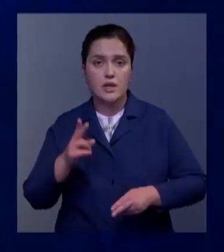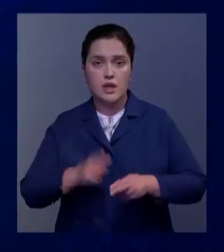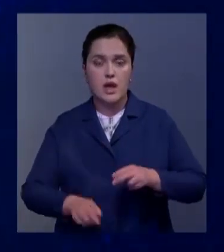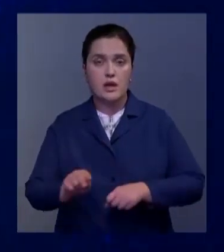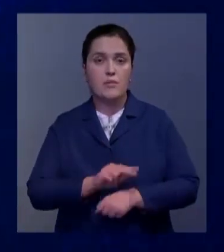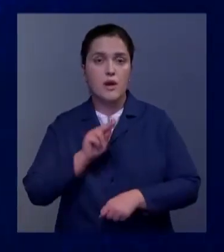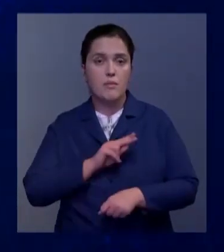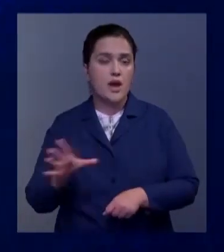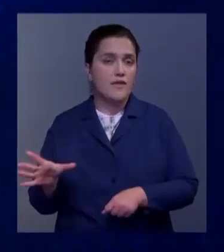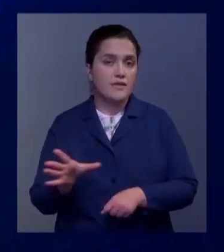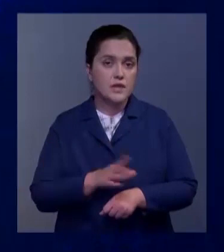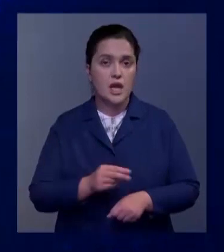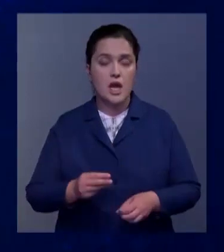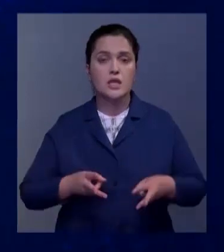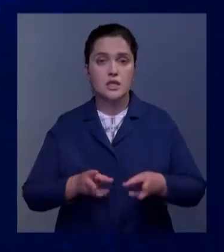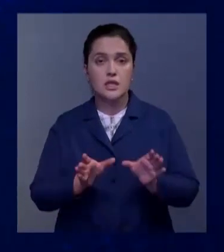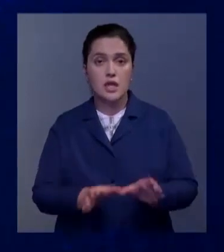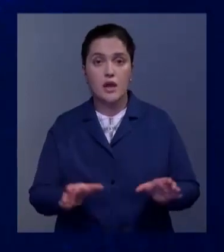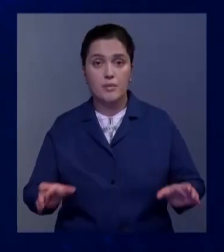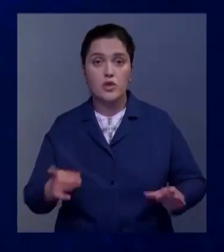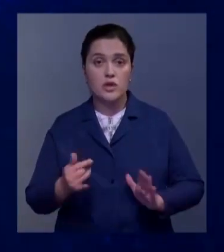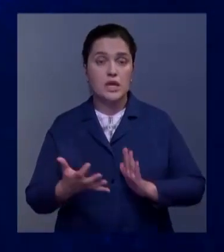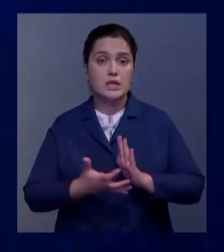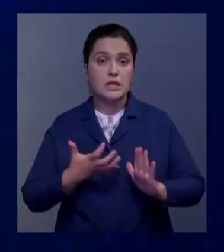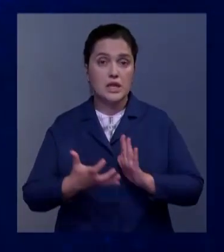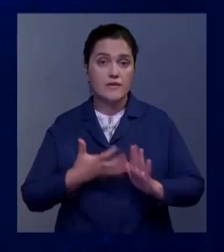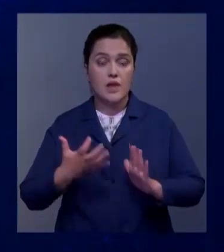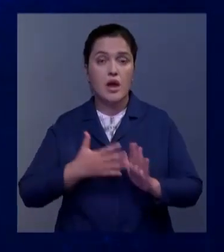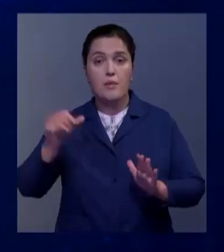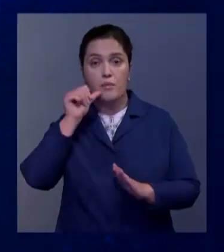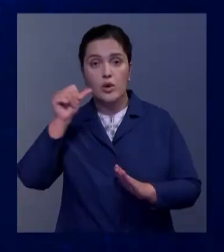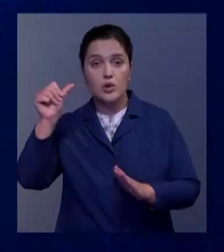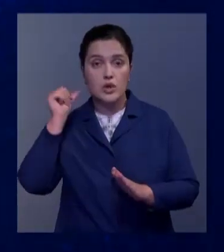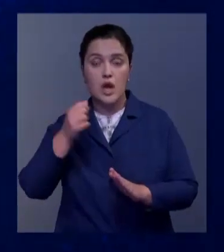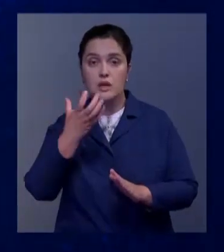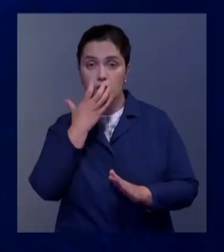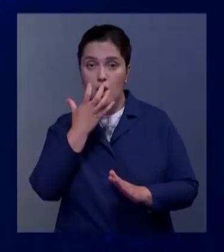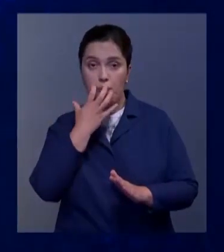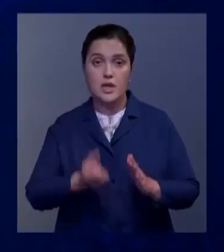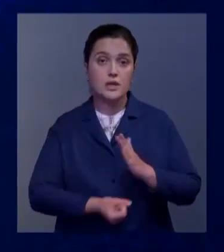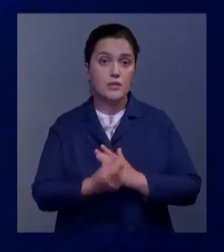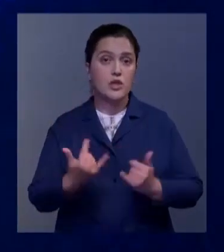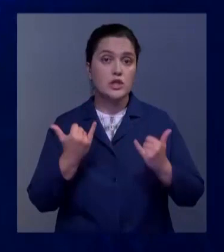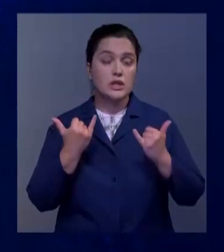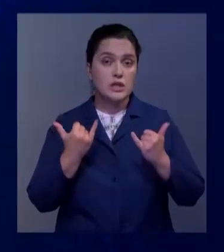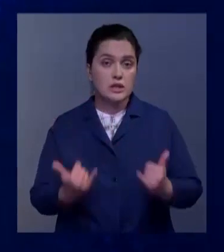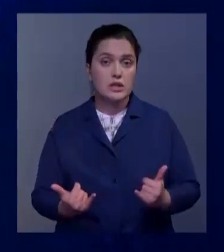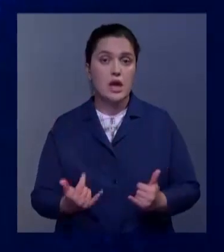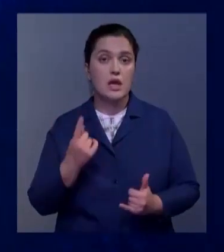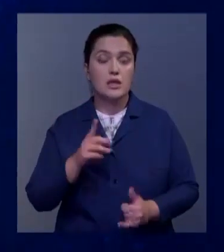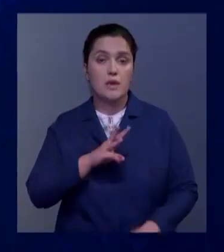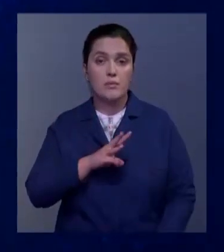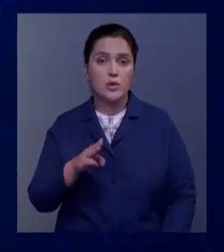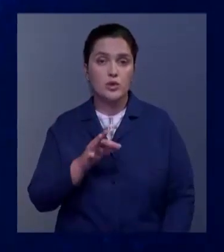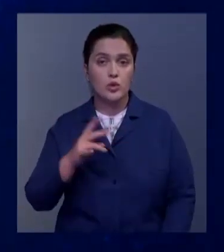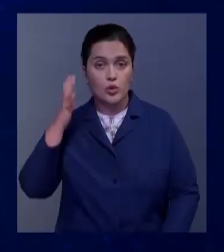всех тепловых станциях. С учетом топливного дефицита, который возникал в прошлые годы, к теплоисточникам теперь доставляют свыше миллиона